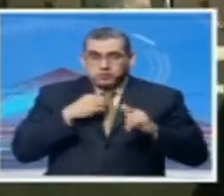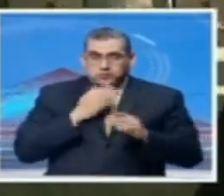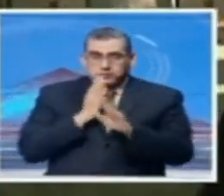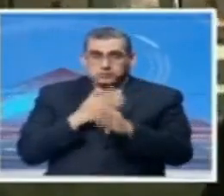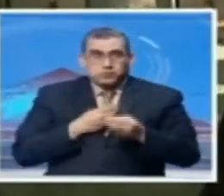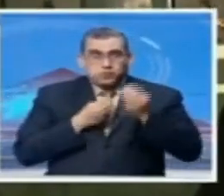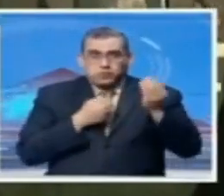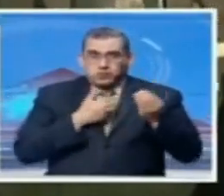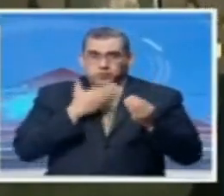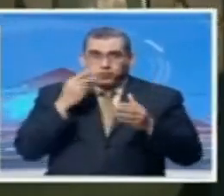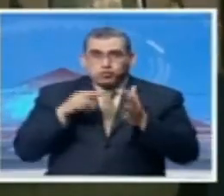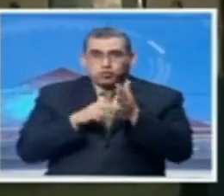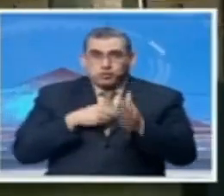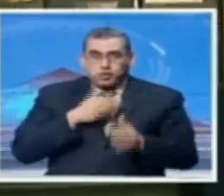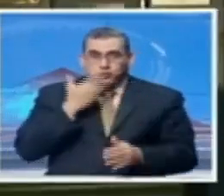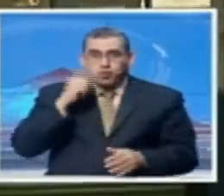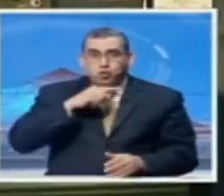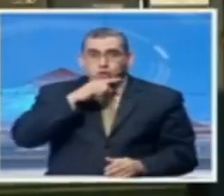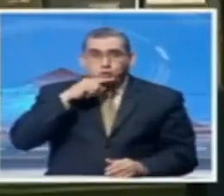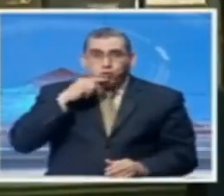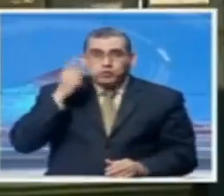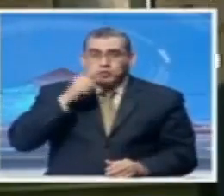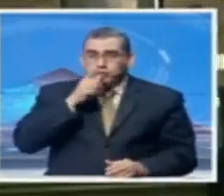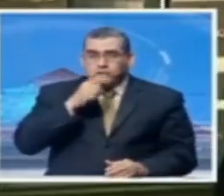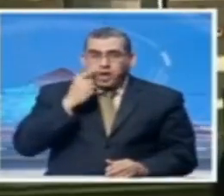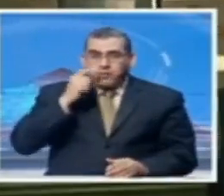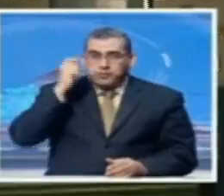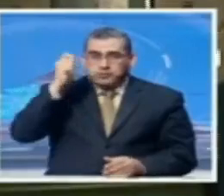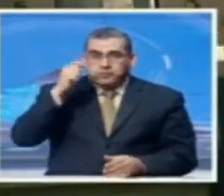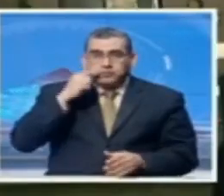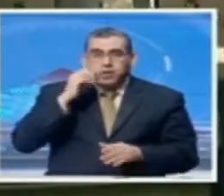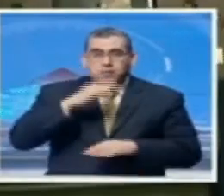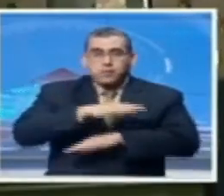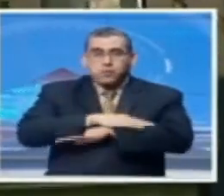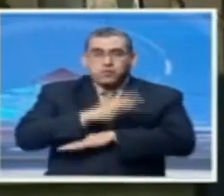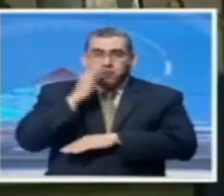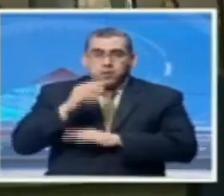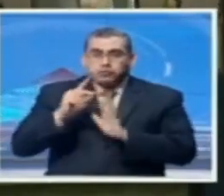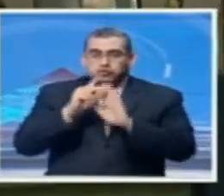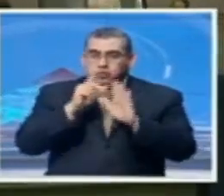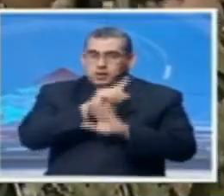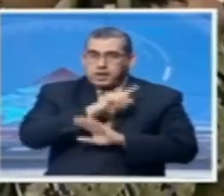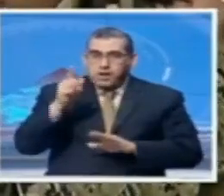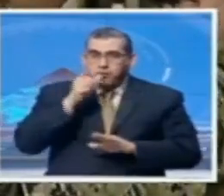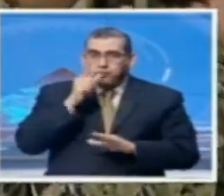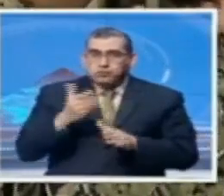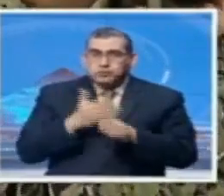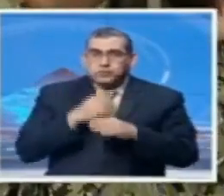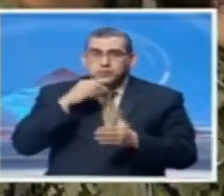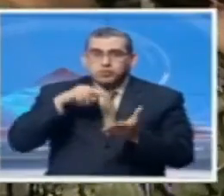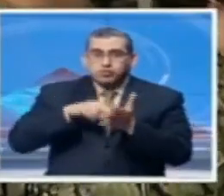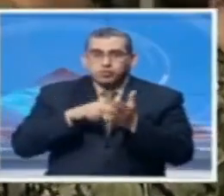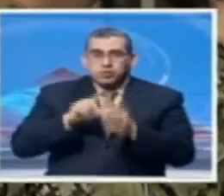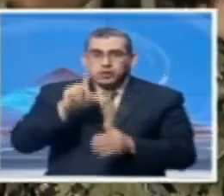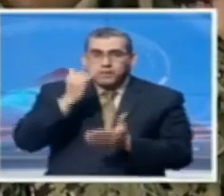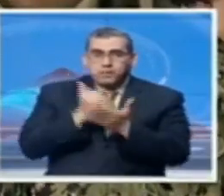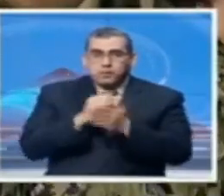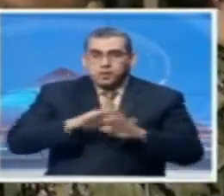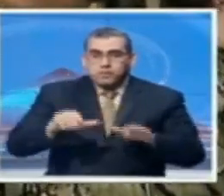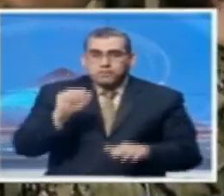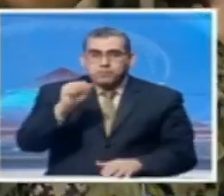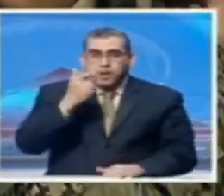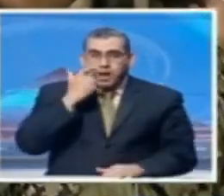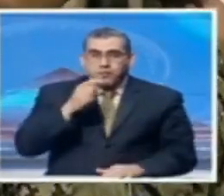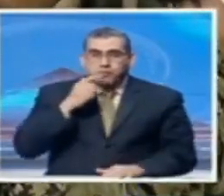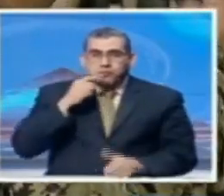سوريا، ونددت روسيا بالضربات ودعت إلى احترام غير مشروط لسيادة سوريا وسلامة أراضيها،